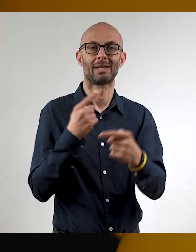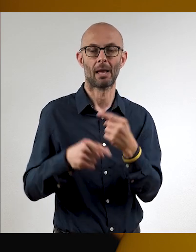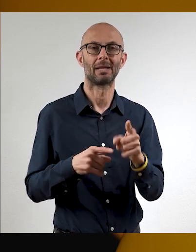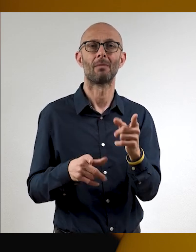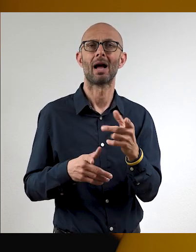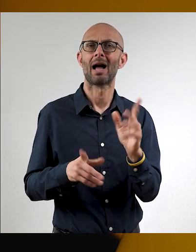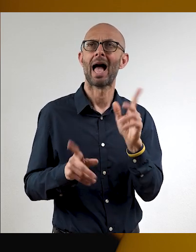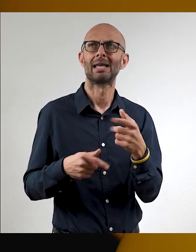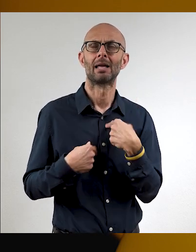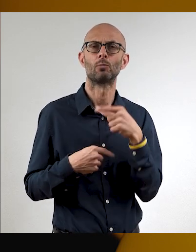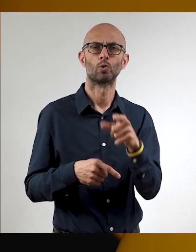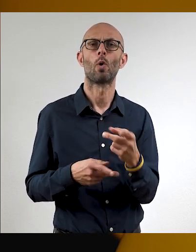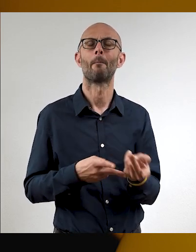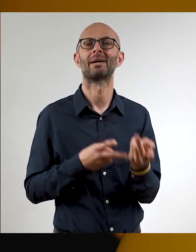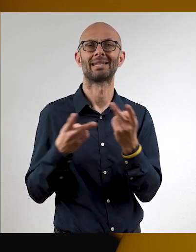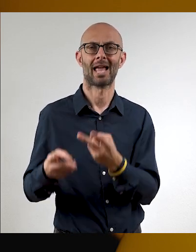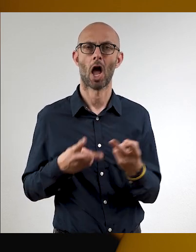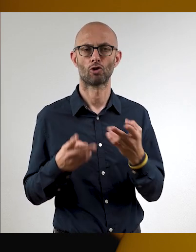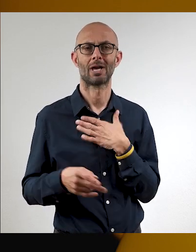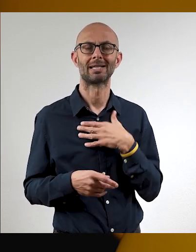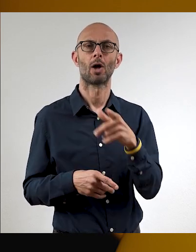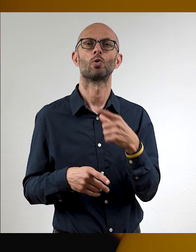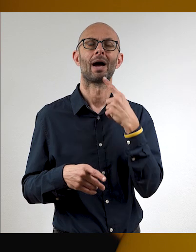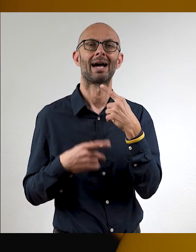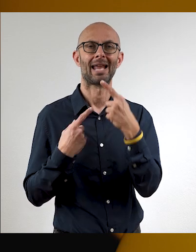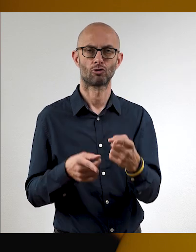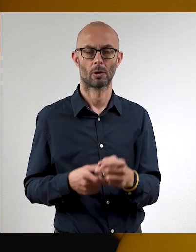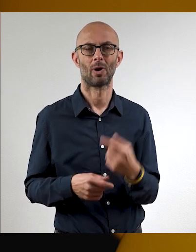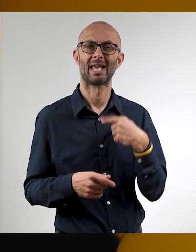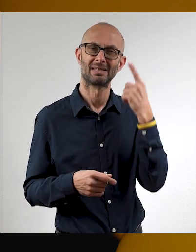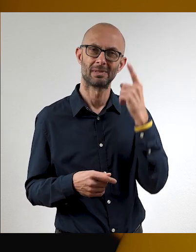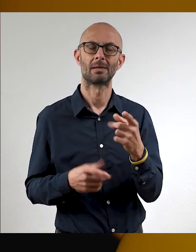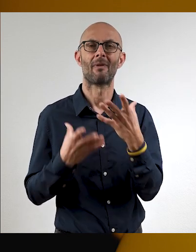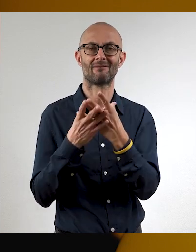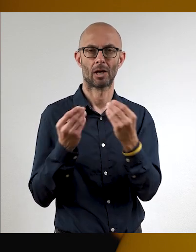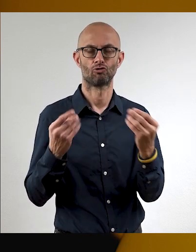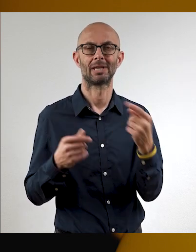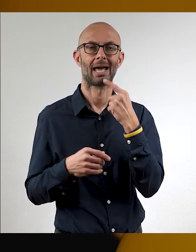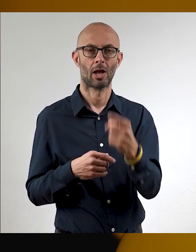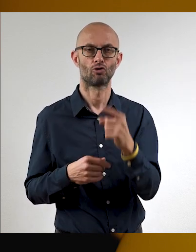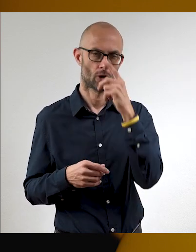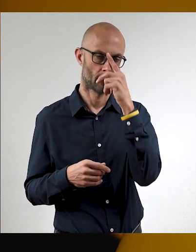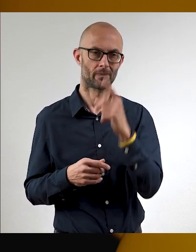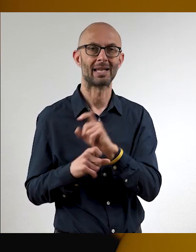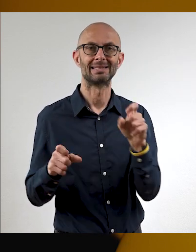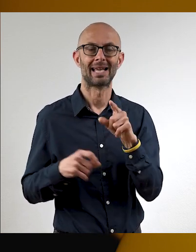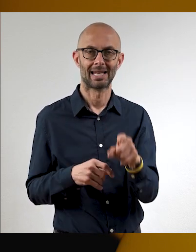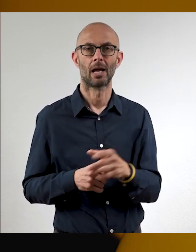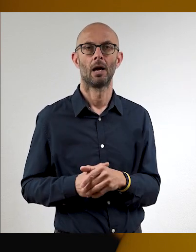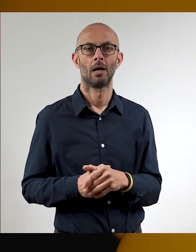Ja. Sam kaj nam dejansko to prinaša, zakaj to rečemo? Jaz mislim, da večina reče